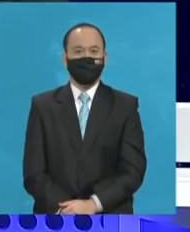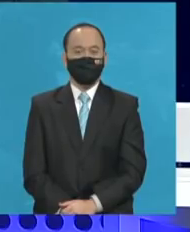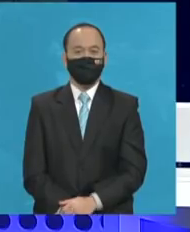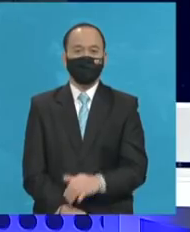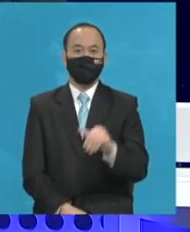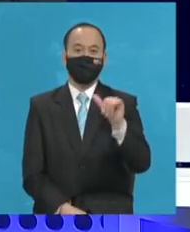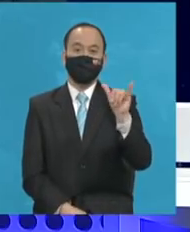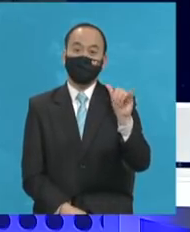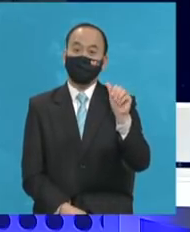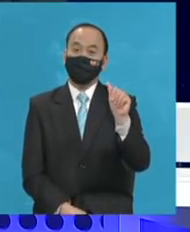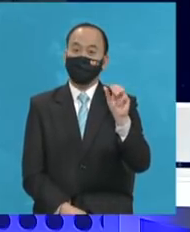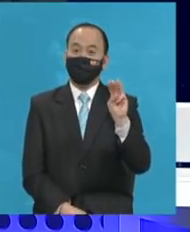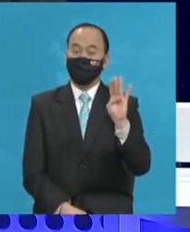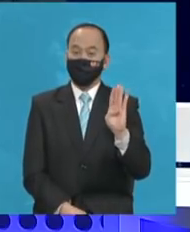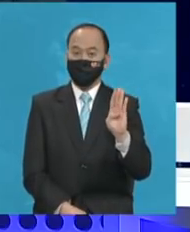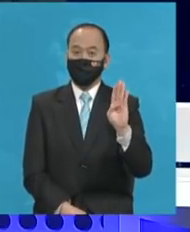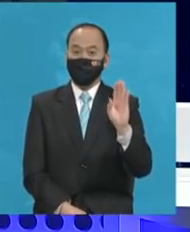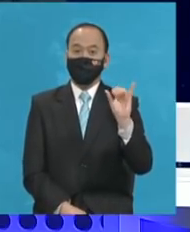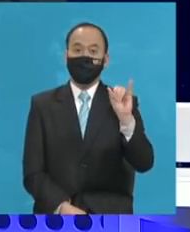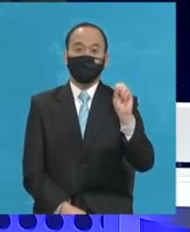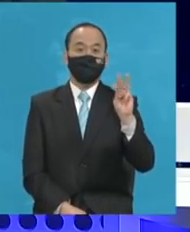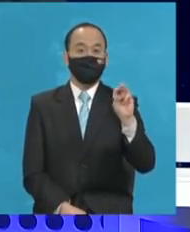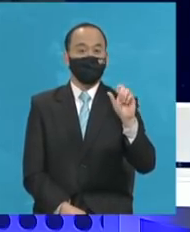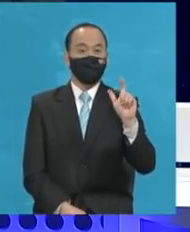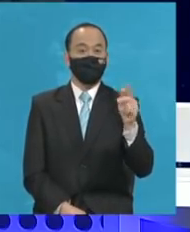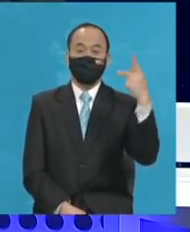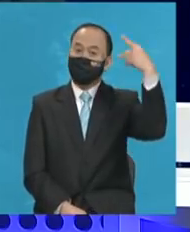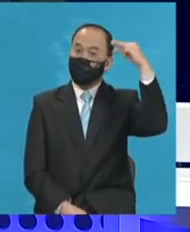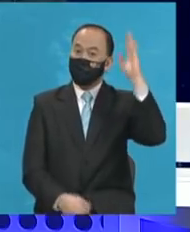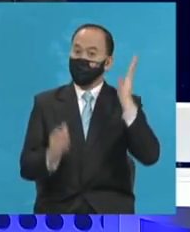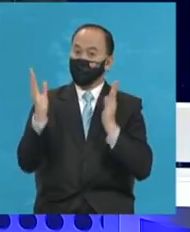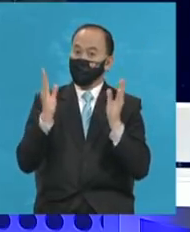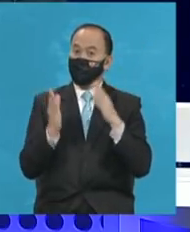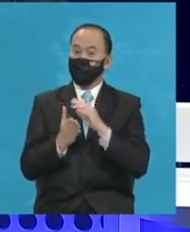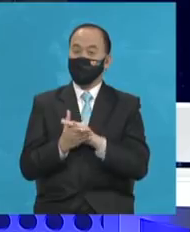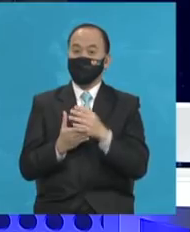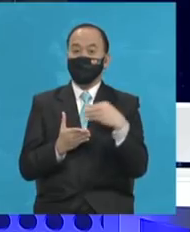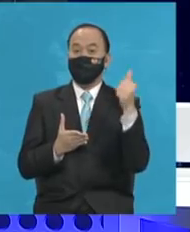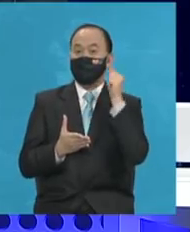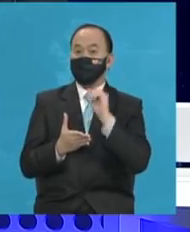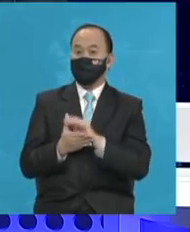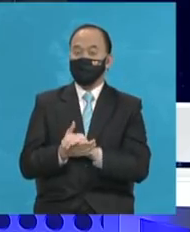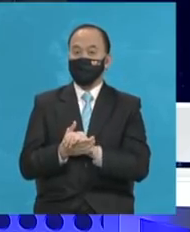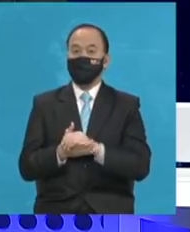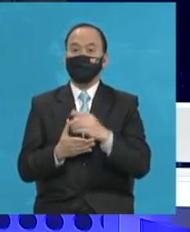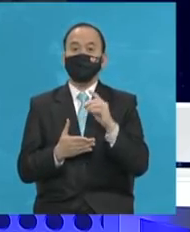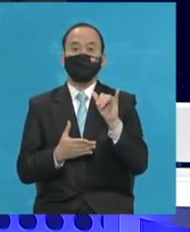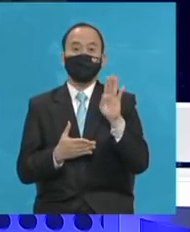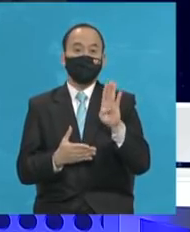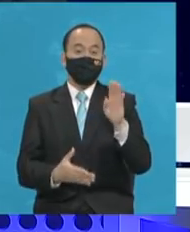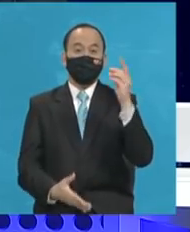Hai yang amat berharga tato Sri Ismail Sabri agak Perdana Menteri Malaysia dan ISP jam amat berbahagia Datin Sri